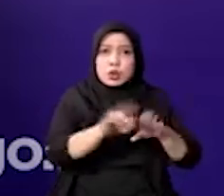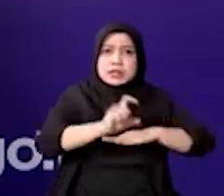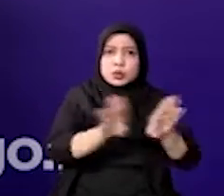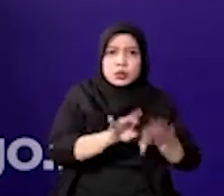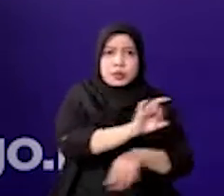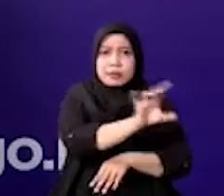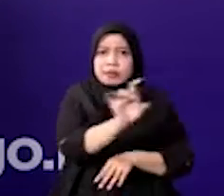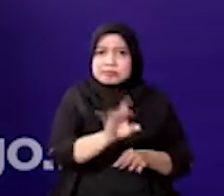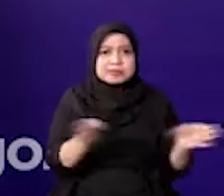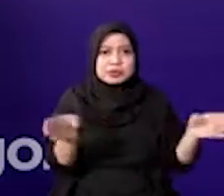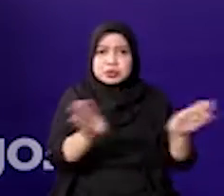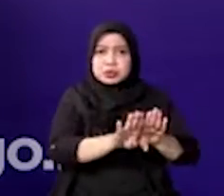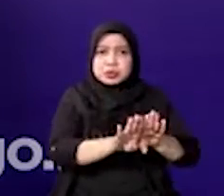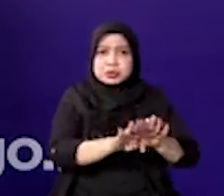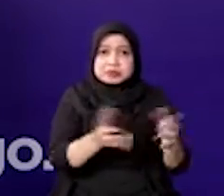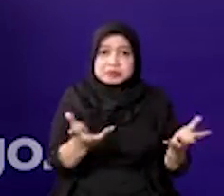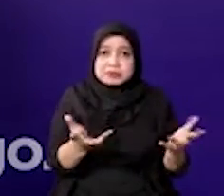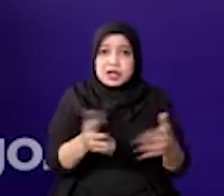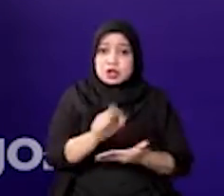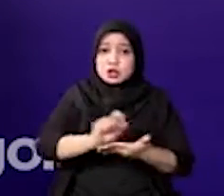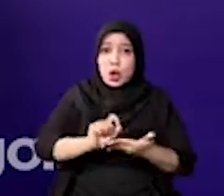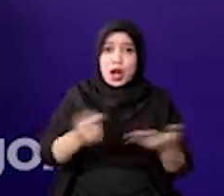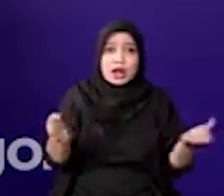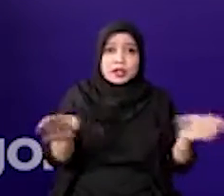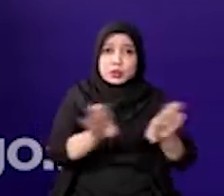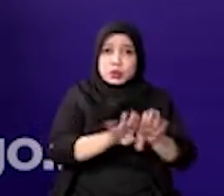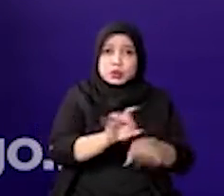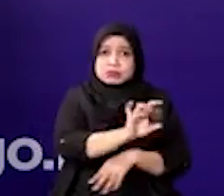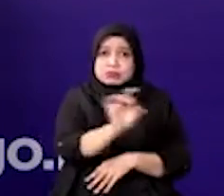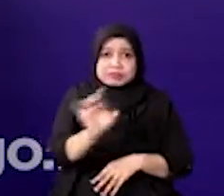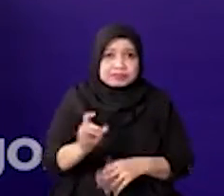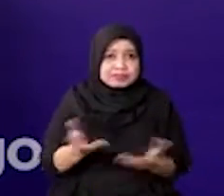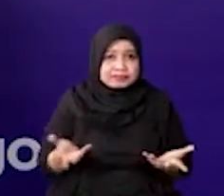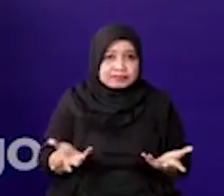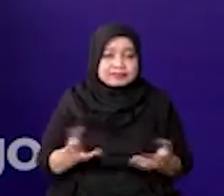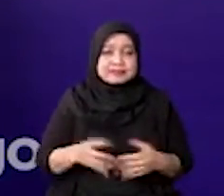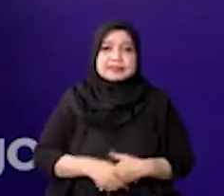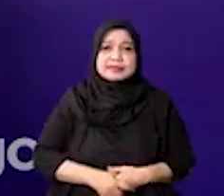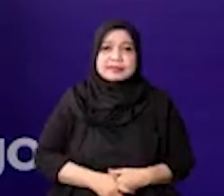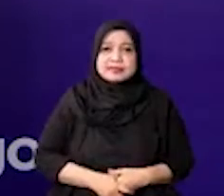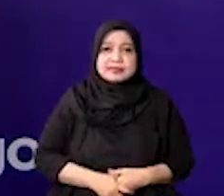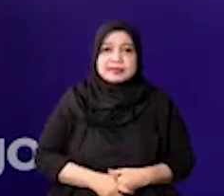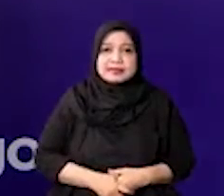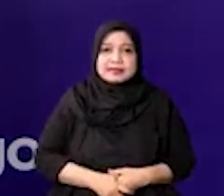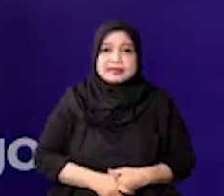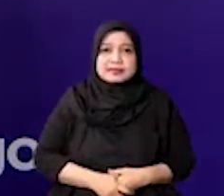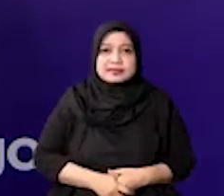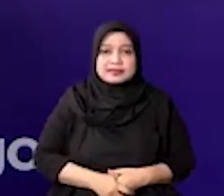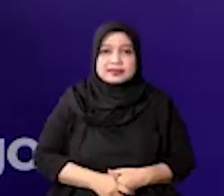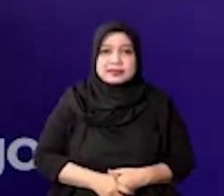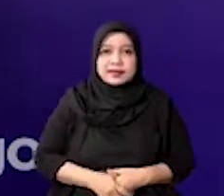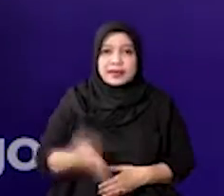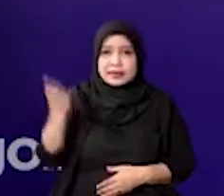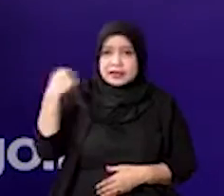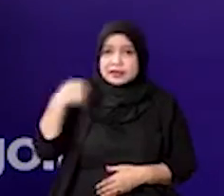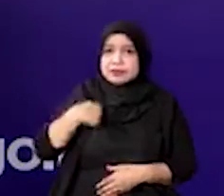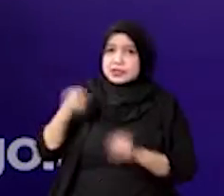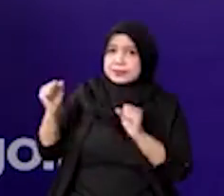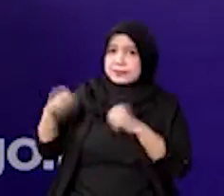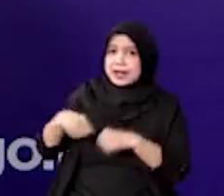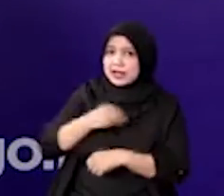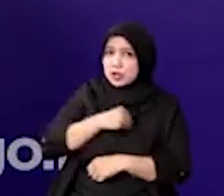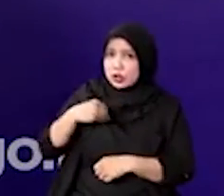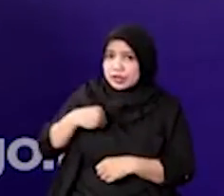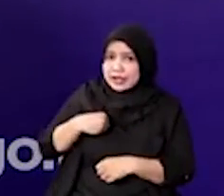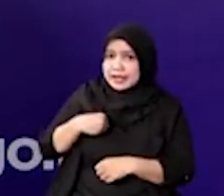sebagainya sekolah kok ditutup dan lain sebagainya saya sepakat dengan tadi Pak Doktor bilang